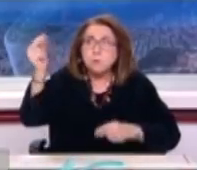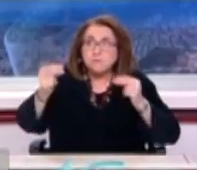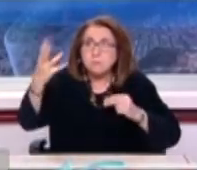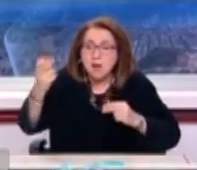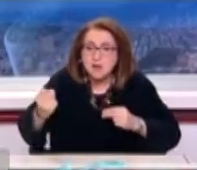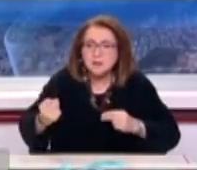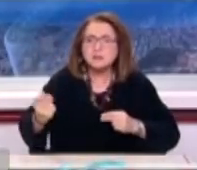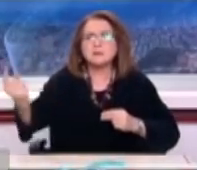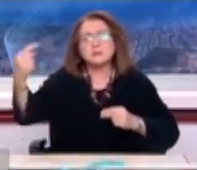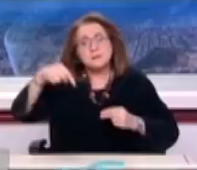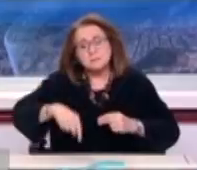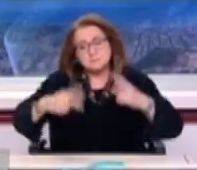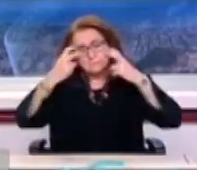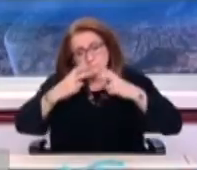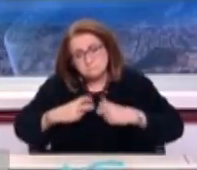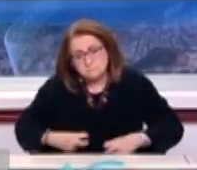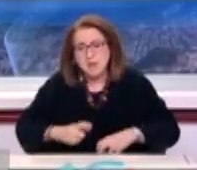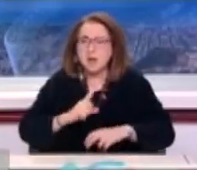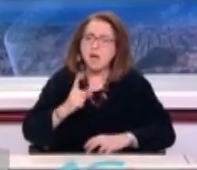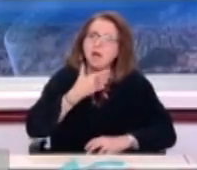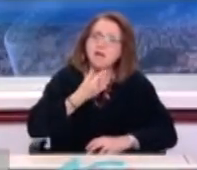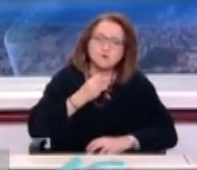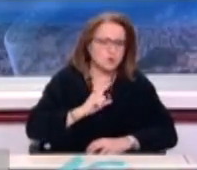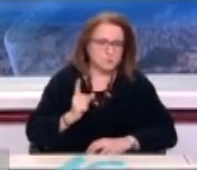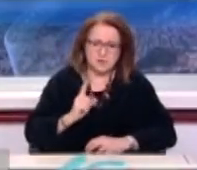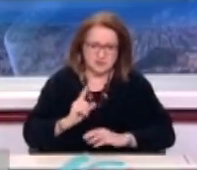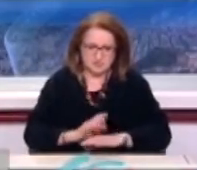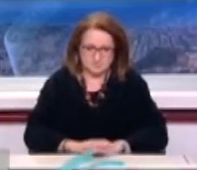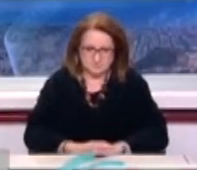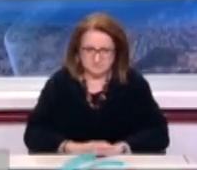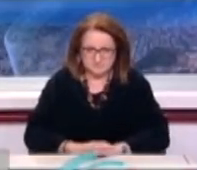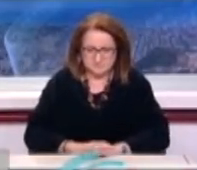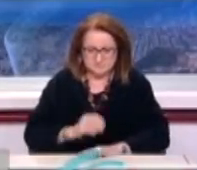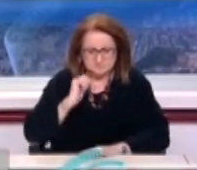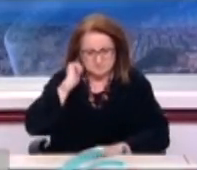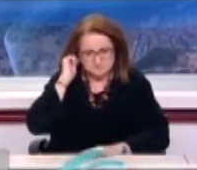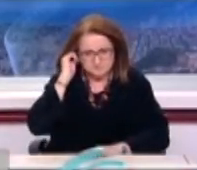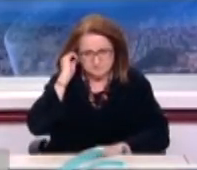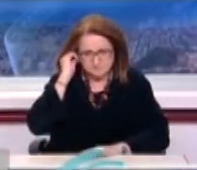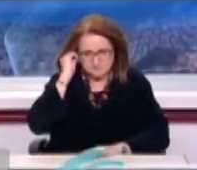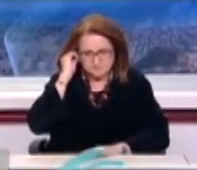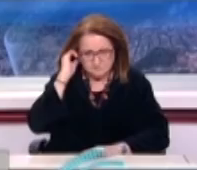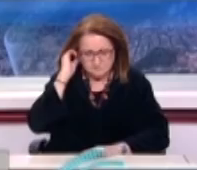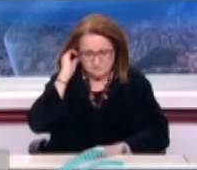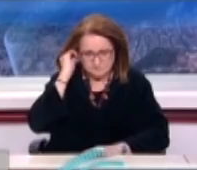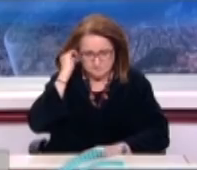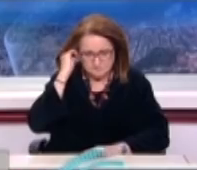είναι τόσο εύκολο αυτό. Έτσι. Κυρία Λευθεροπούλου. Αναφέρατε. αναφέρατε νωρίτερα